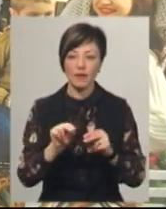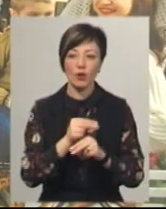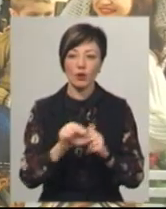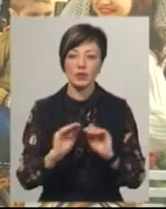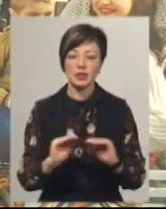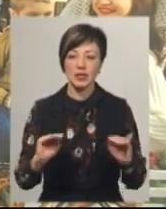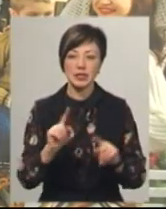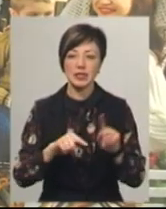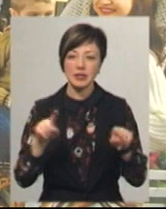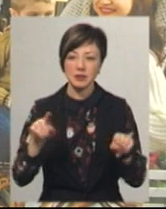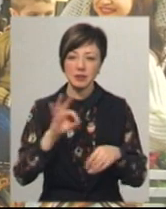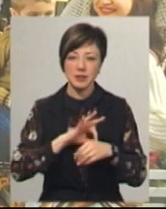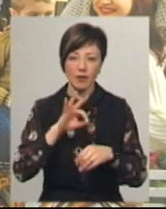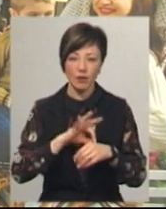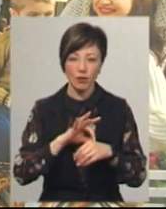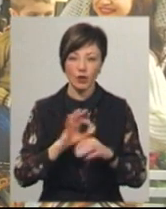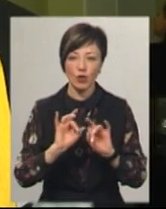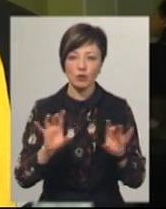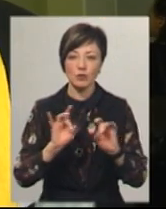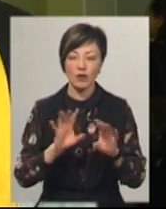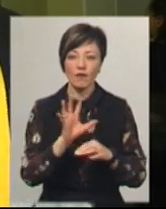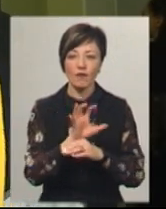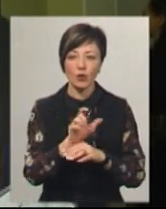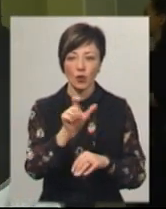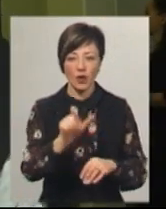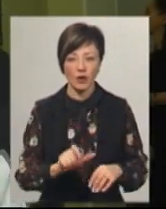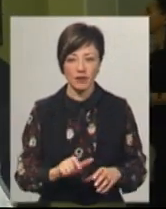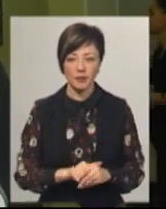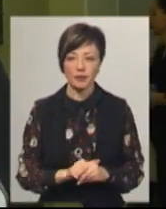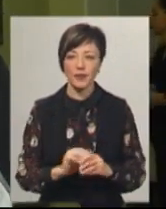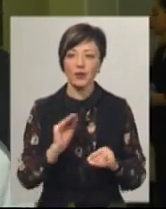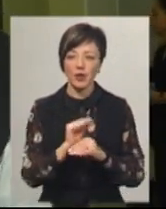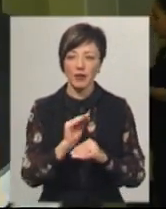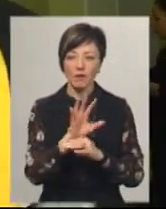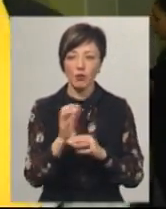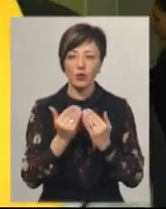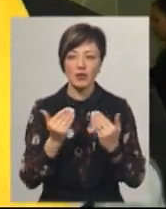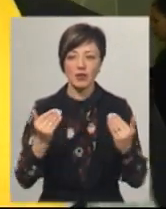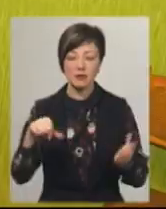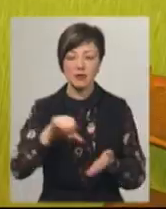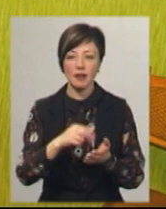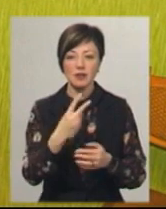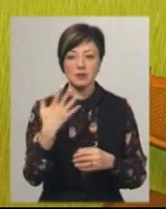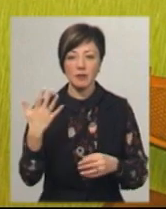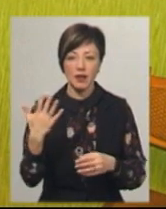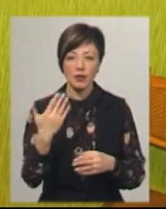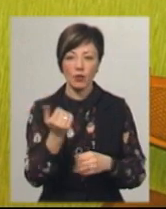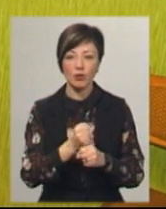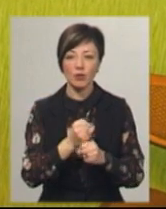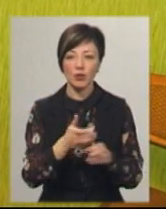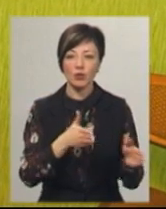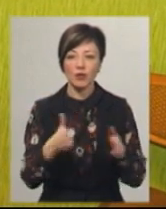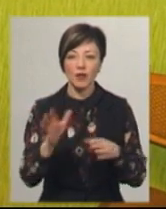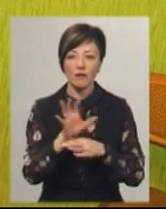виховують дітей з рідкісними захворюваннями, розповідає фотограф Сергій Аніськов. Додає, на фотовиставці представлено 25 його робіт.